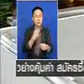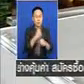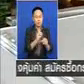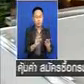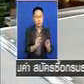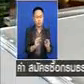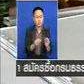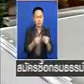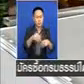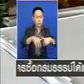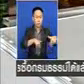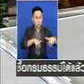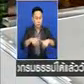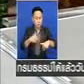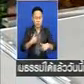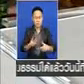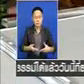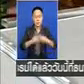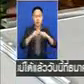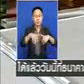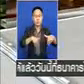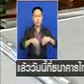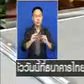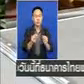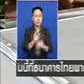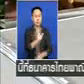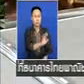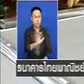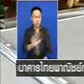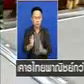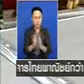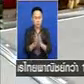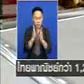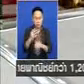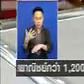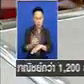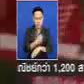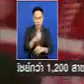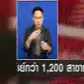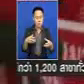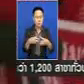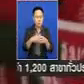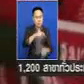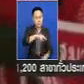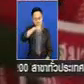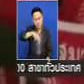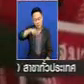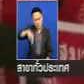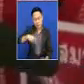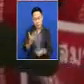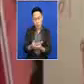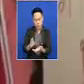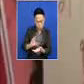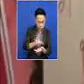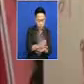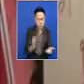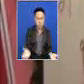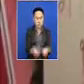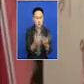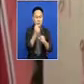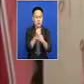ตั้งวิทยุชุมชนคุณขวัญชัยก็เลยไปตั้งสถานีวิทยุชุมชนแล้วมีนักการเมืองของไทยรักไทยให้การสนับสนุนด้านเงินทุนค่